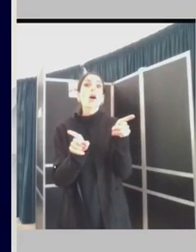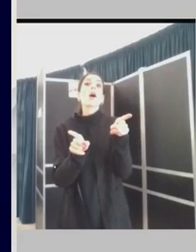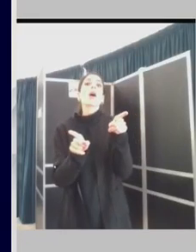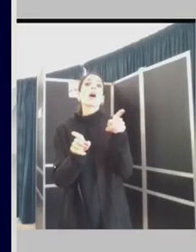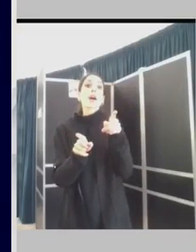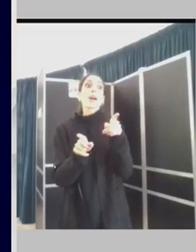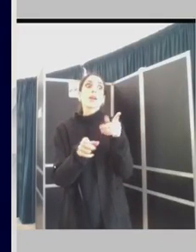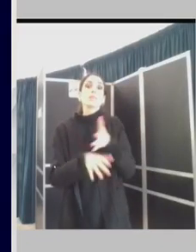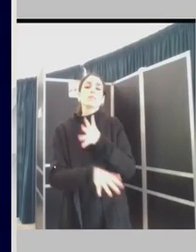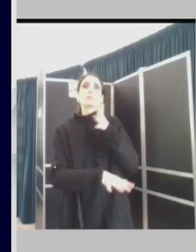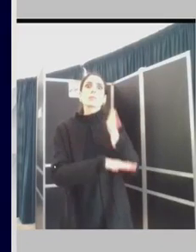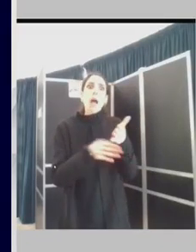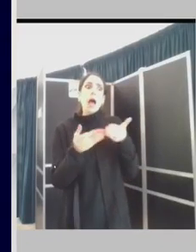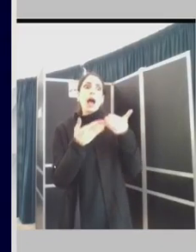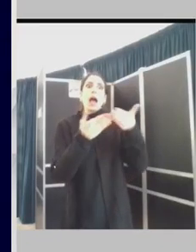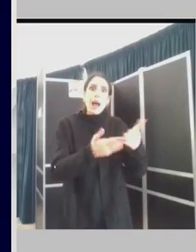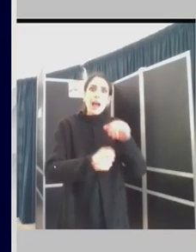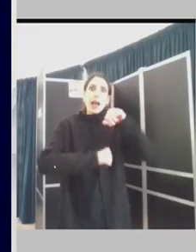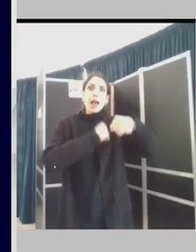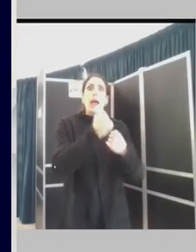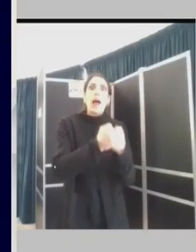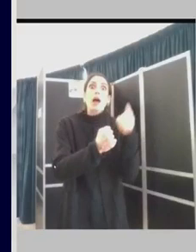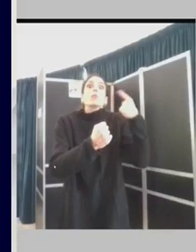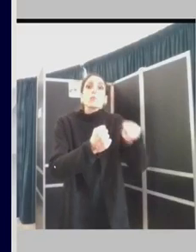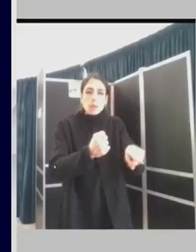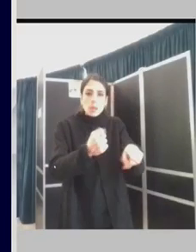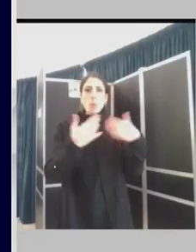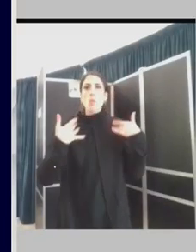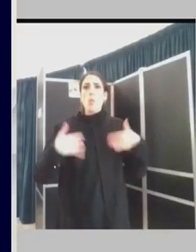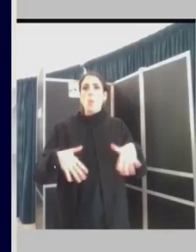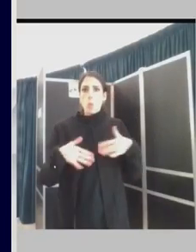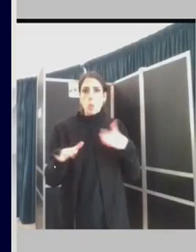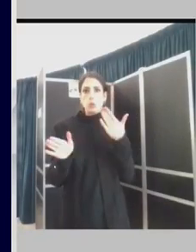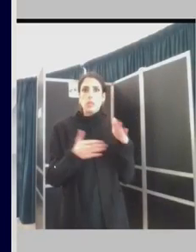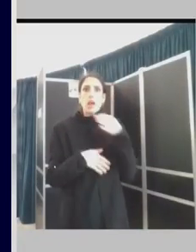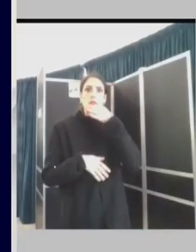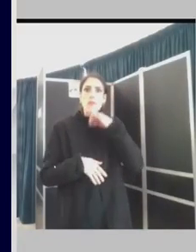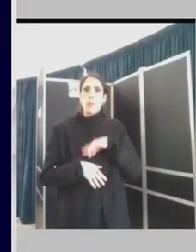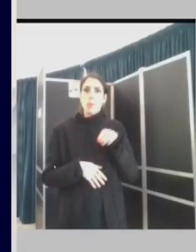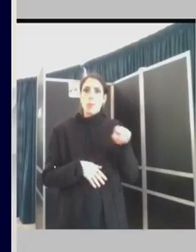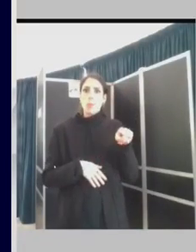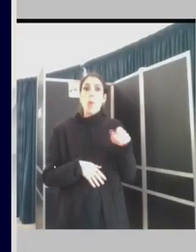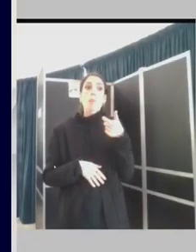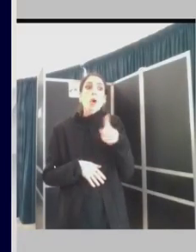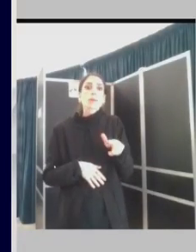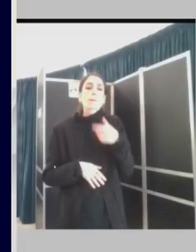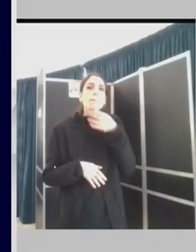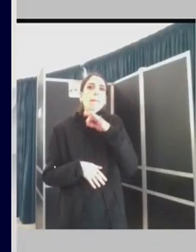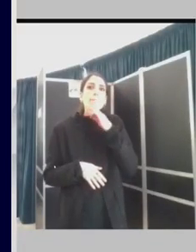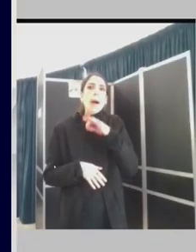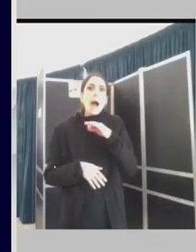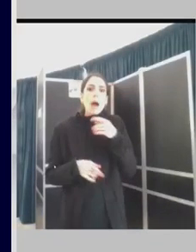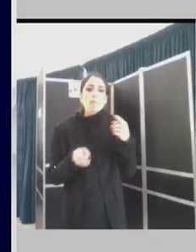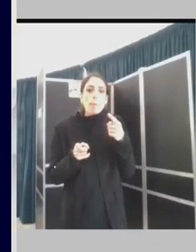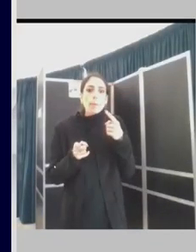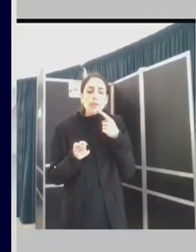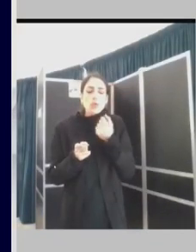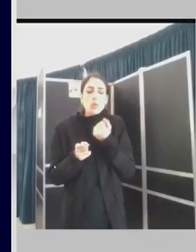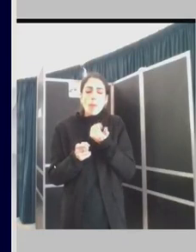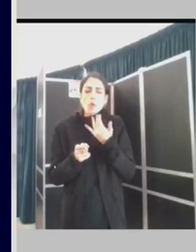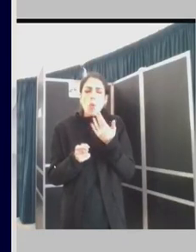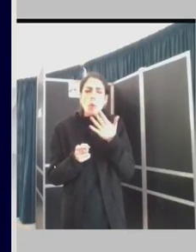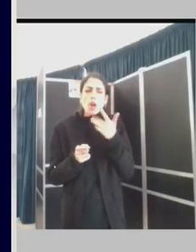perché di solito loro si bloccano davanti a una situazione di emergenza, non sono in grado di chiamare un numero semplice, sbagliano a